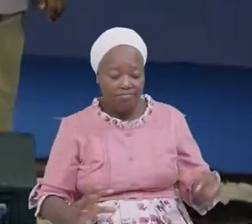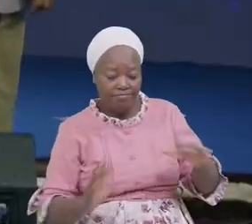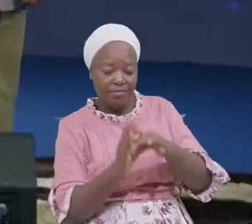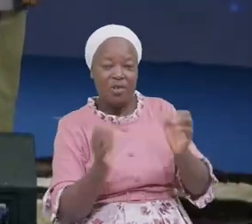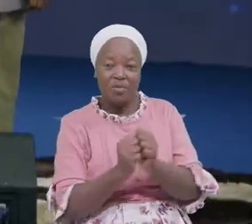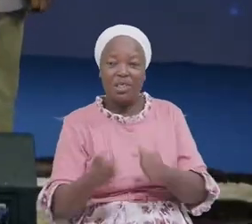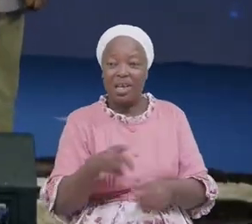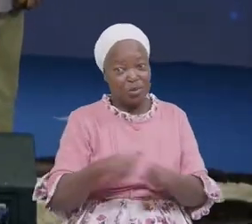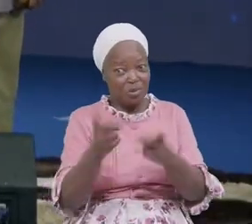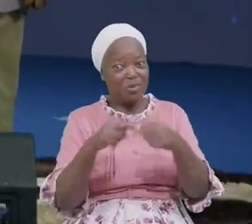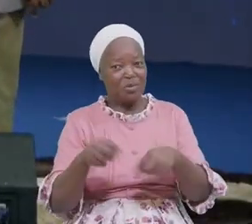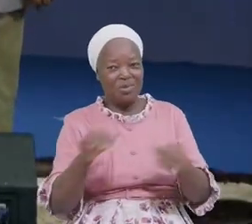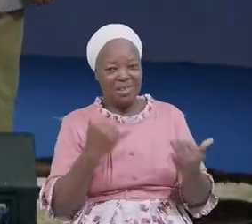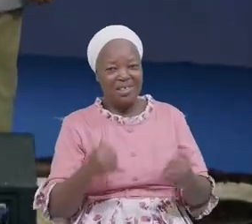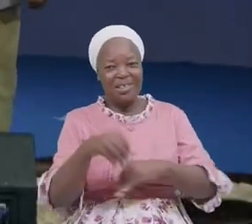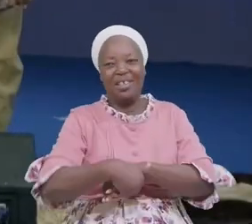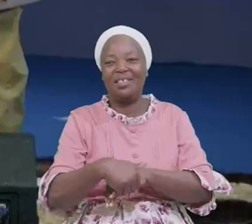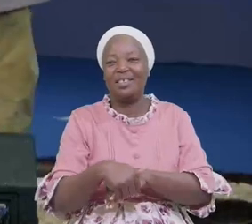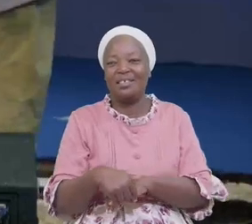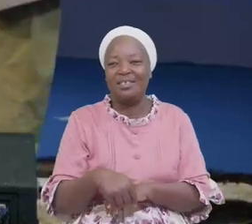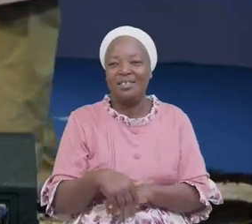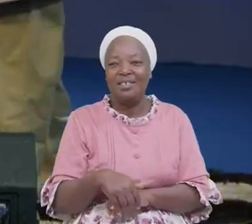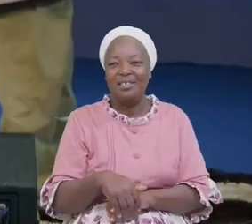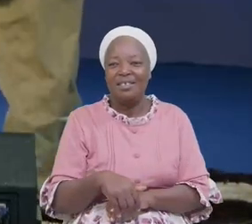Et quand tu le rencontres, quand tu le feras ce soir,